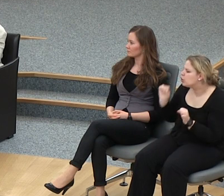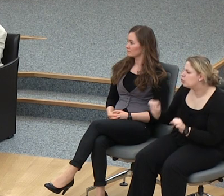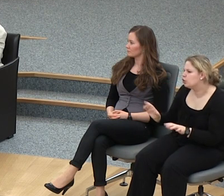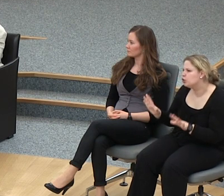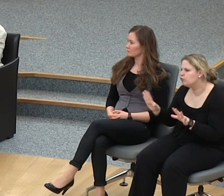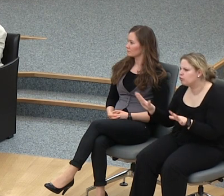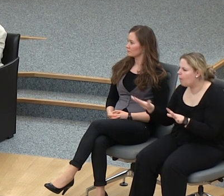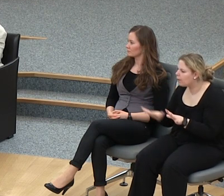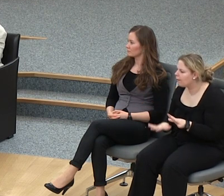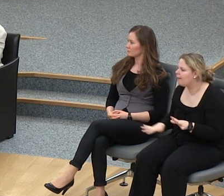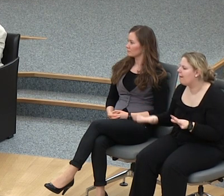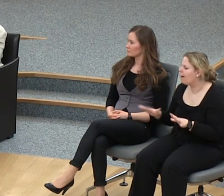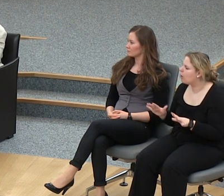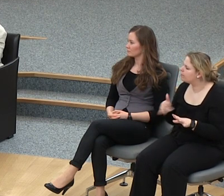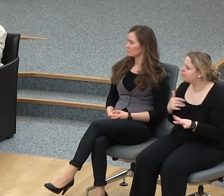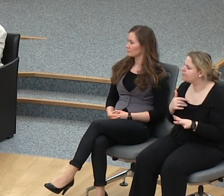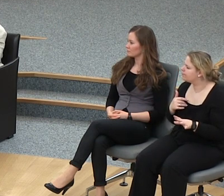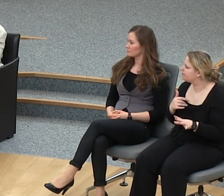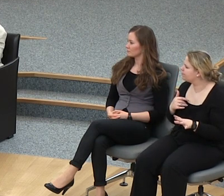Schonräumen das Leben zu verbringen.